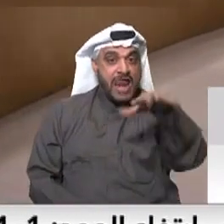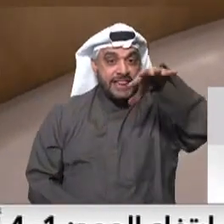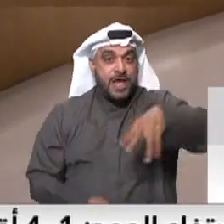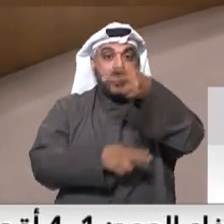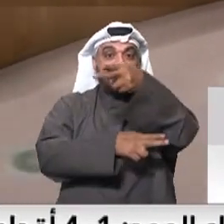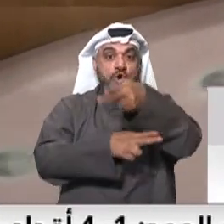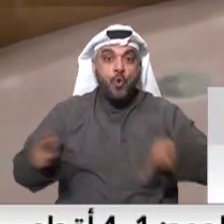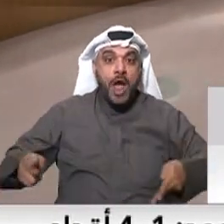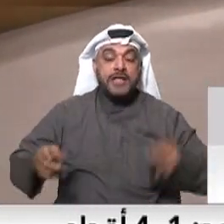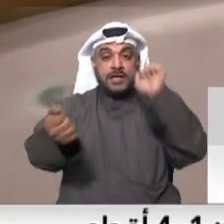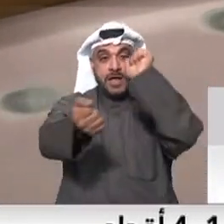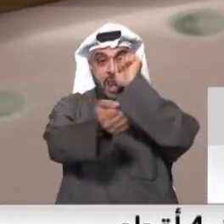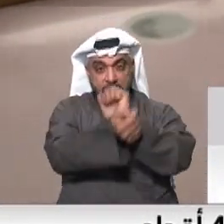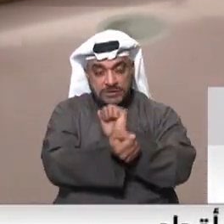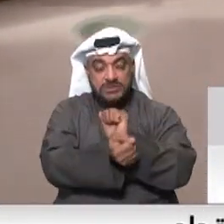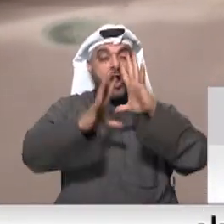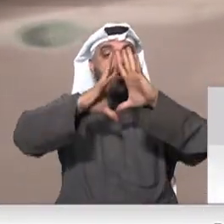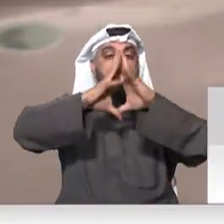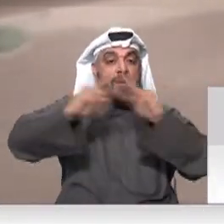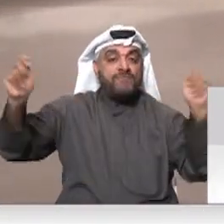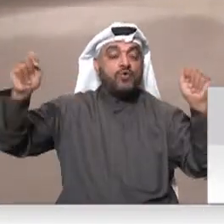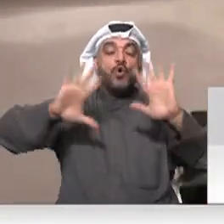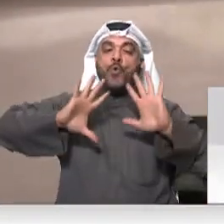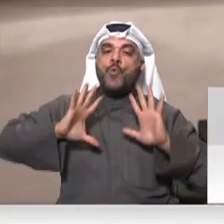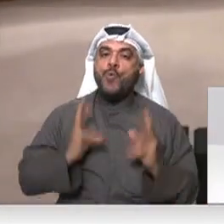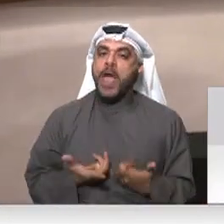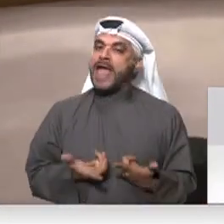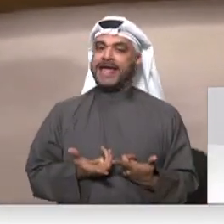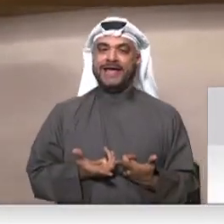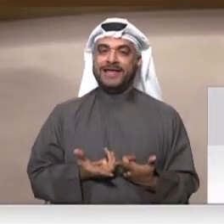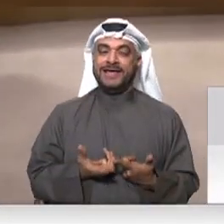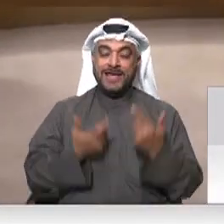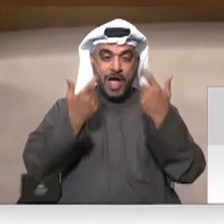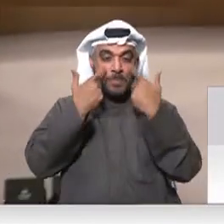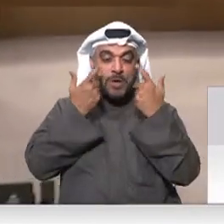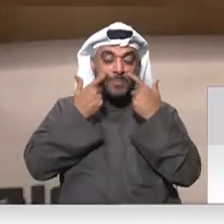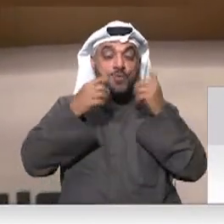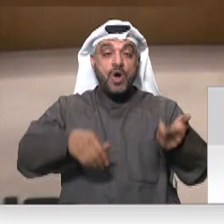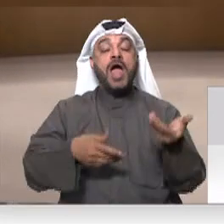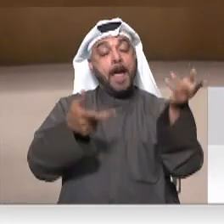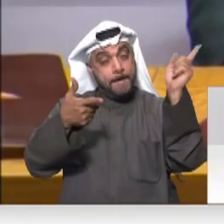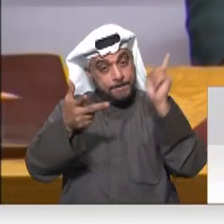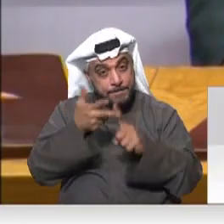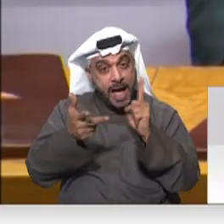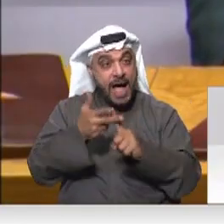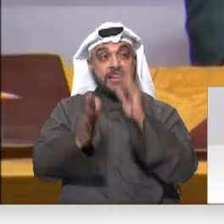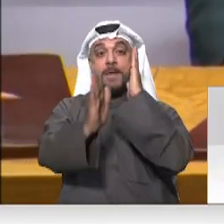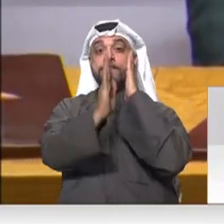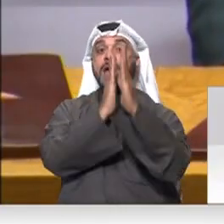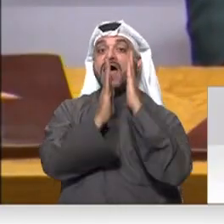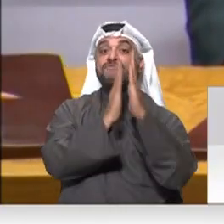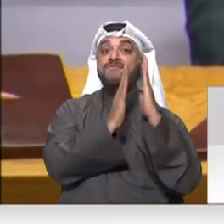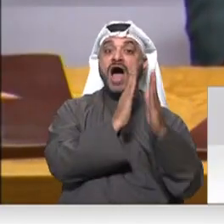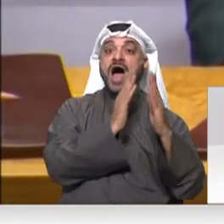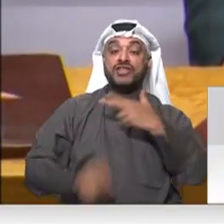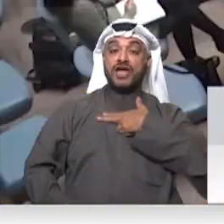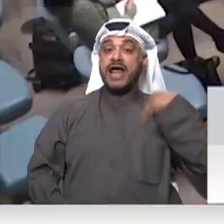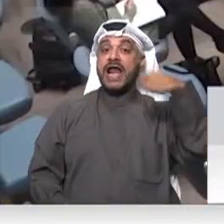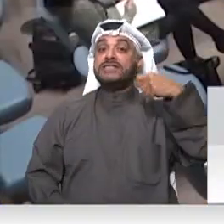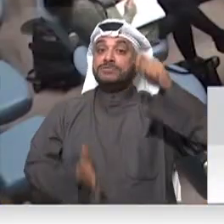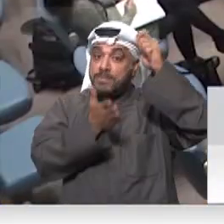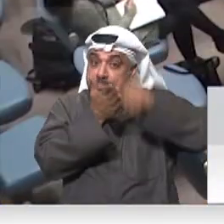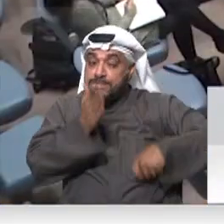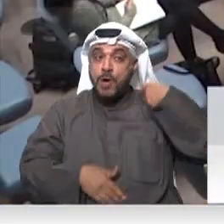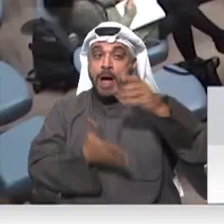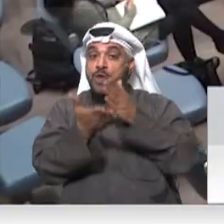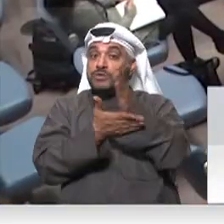ورعايا البلدان الثالثه واعاده الممتلكات الوطنيه بما في ذلك الارشيف الوطني هي احد الركائز الرئيسيه التي